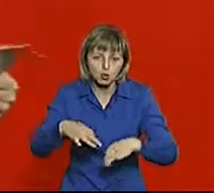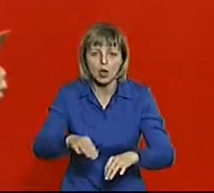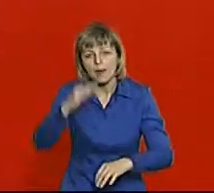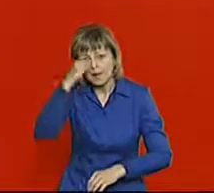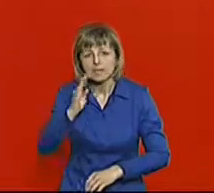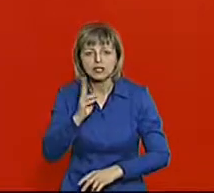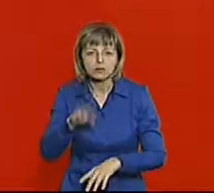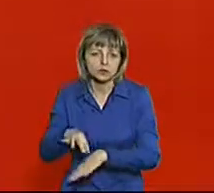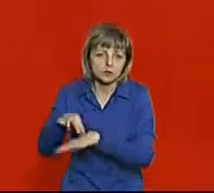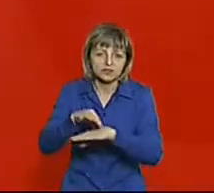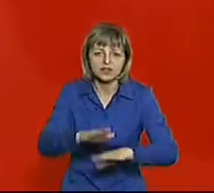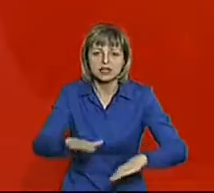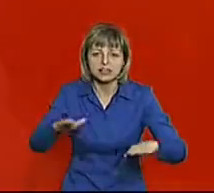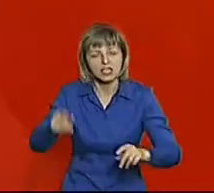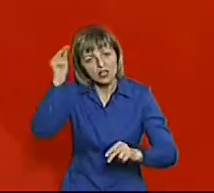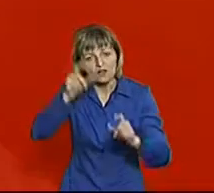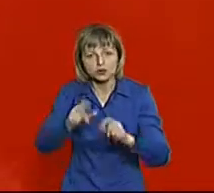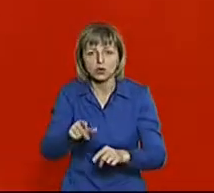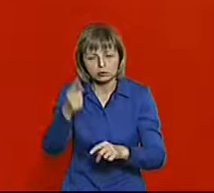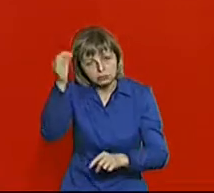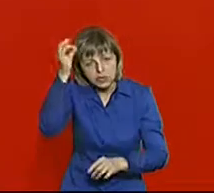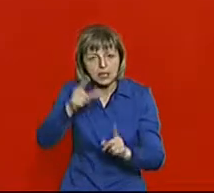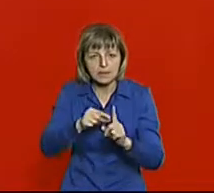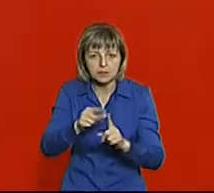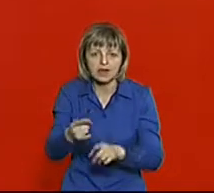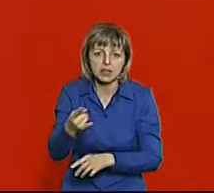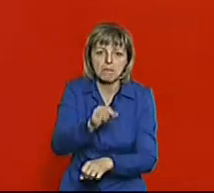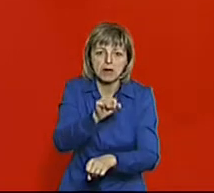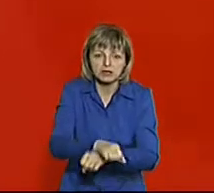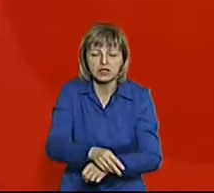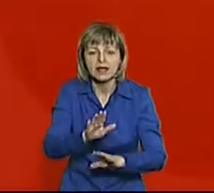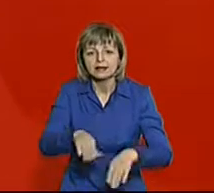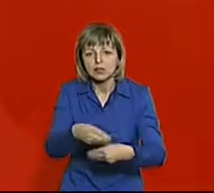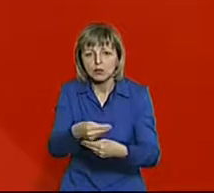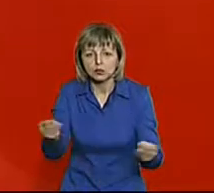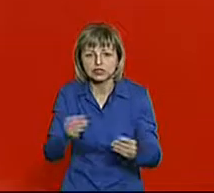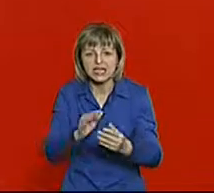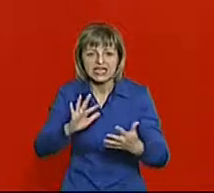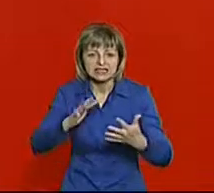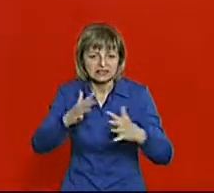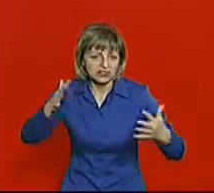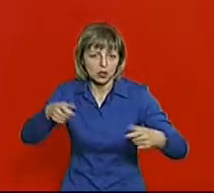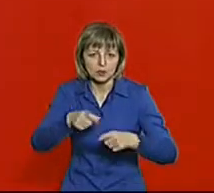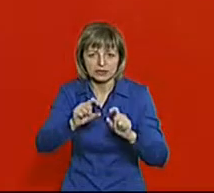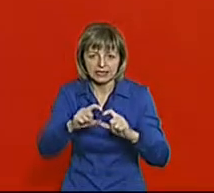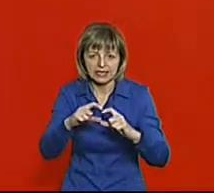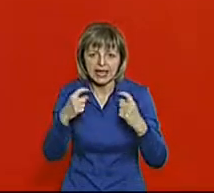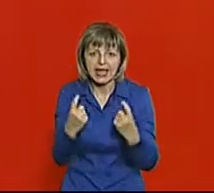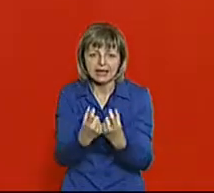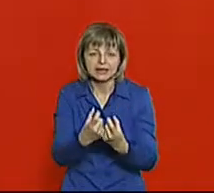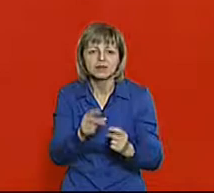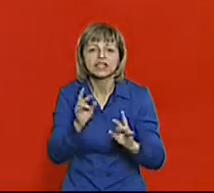до школи, нагадали правила паркування. Біля луцьких шкіл роздавали світловідбиваючі елементи. Як розповів